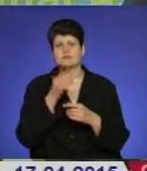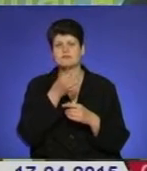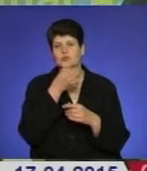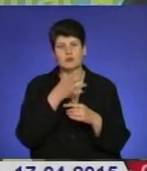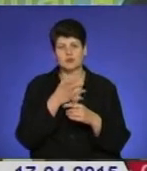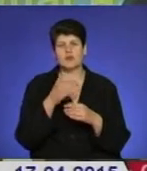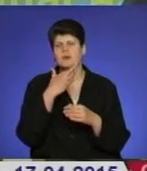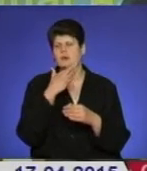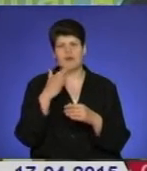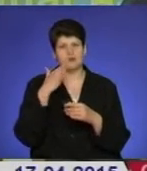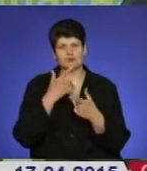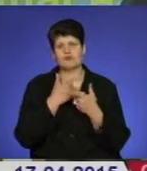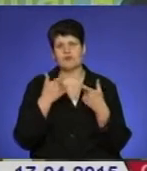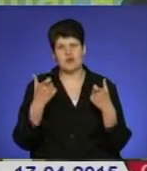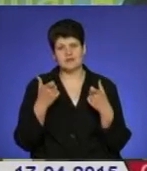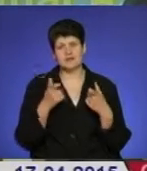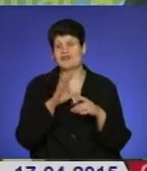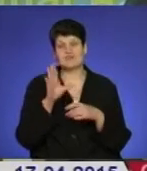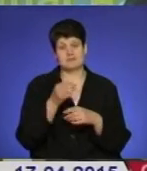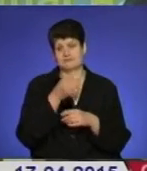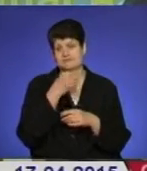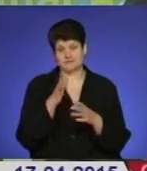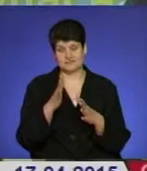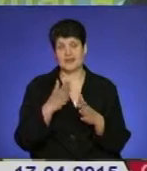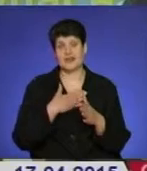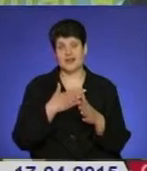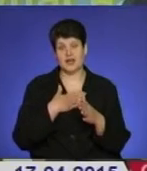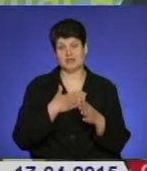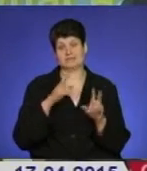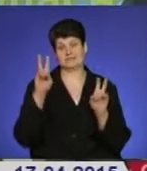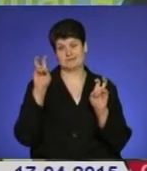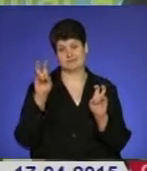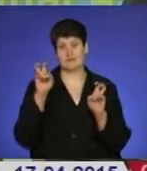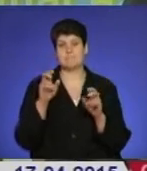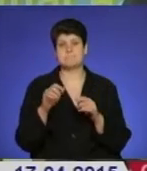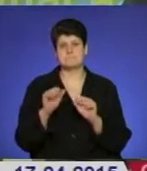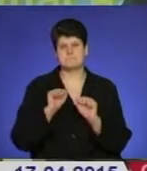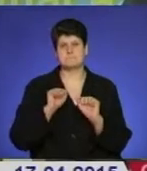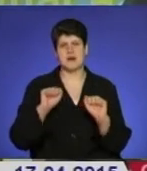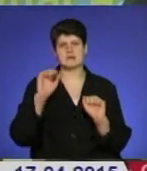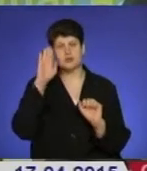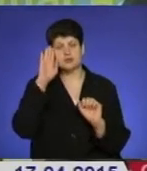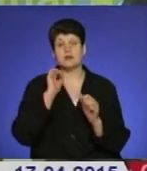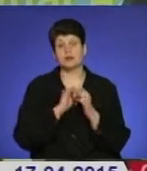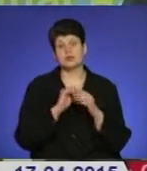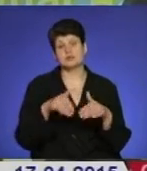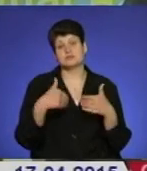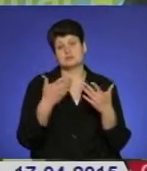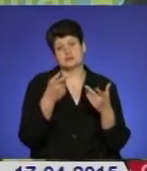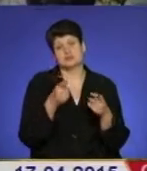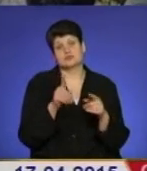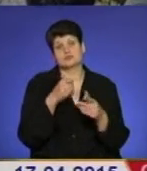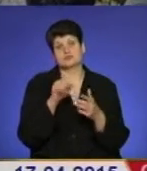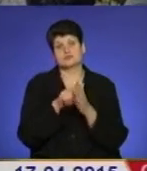дуже багато інформації, яка не всім сьогодні буде до вподоби, нашим так званим патріотам. Але насправді кожному треба дати ту ціну, яку вони